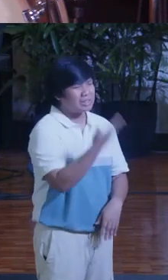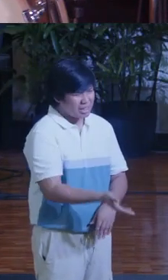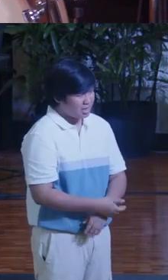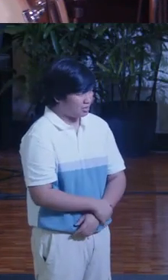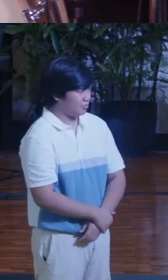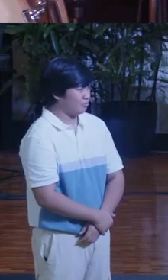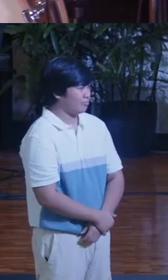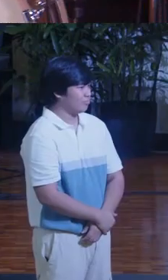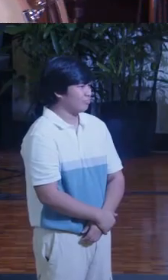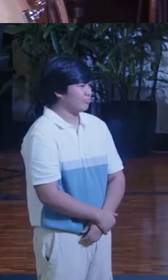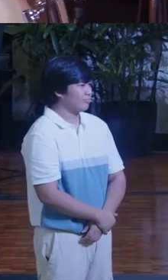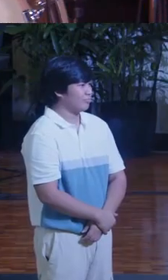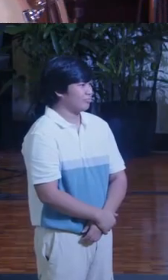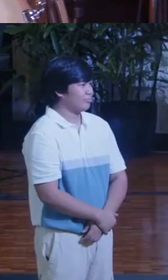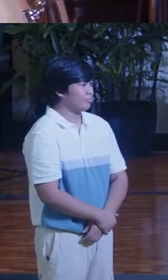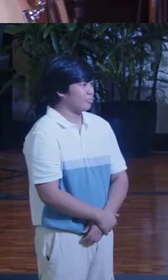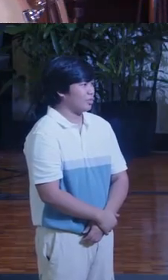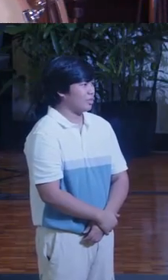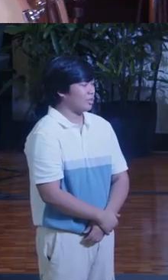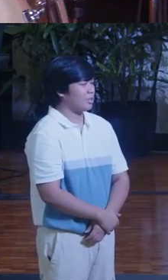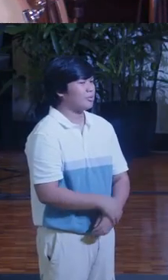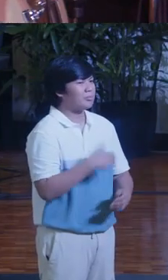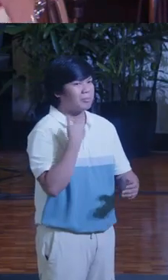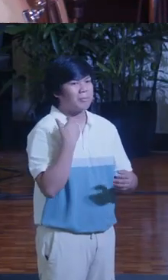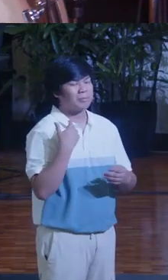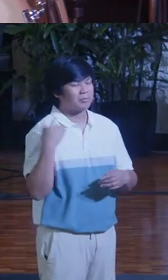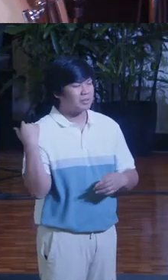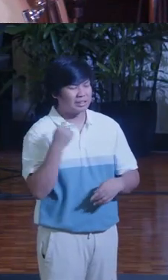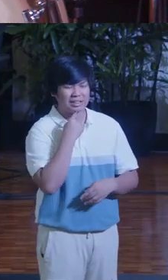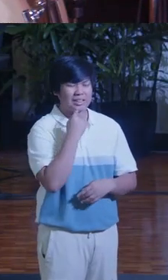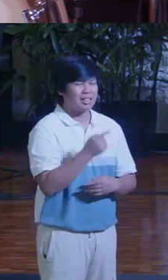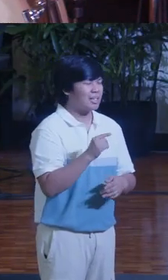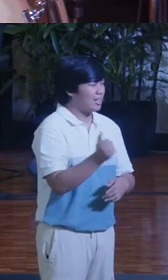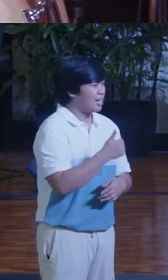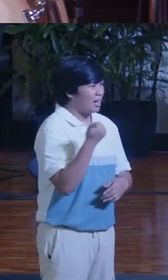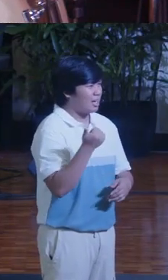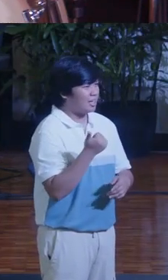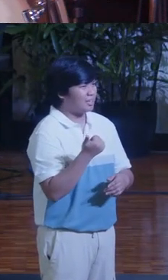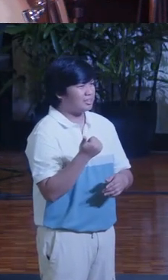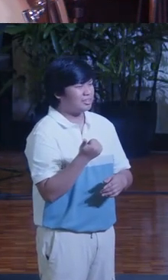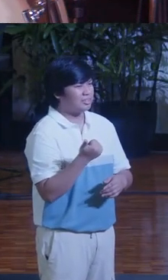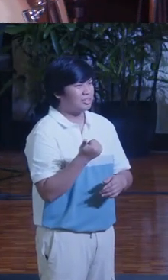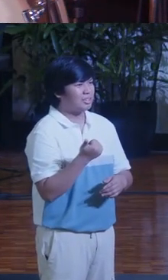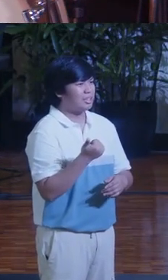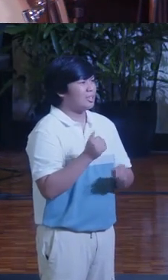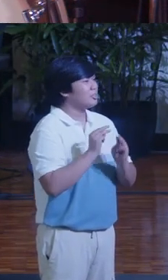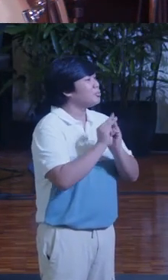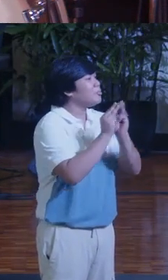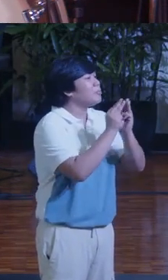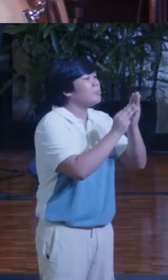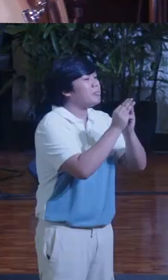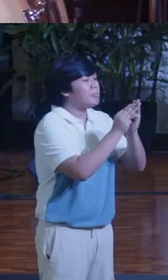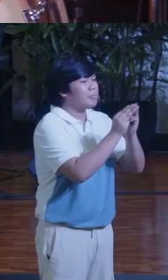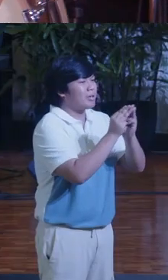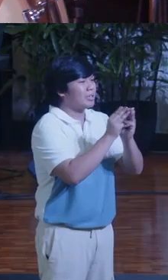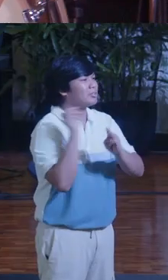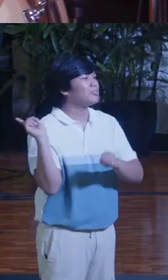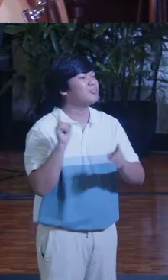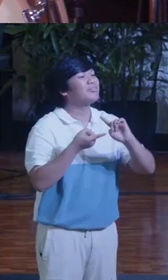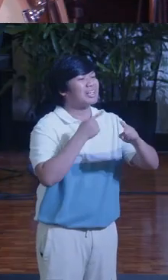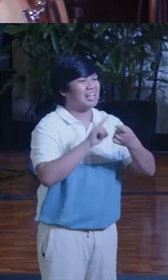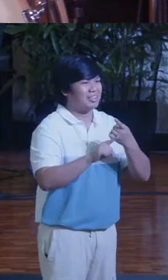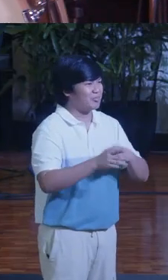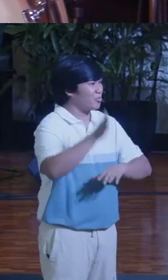na. Halos nagkasabay sila ng isa pang kasama nila sa Yemelif noon, si Kuya Eddie